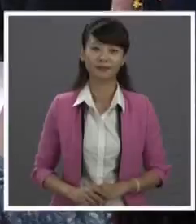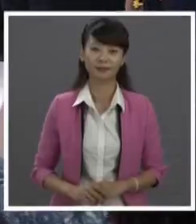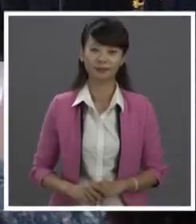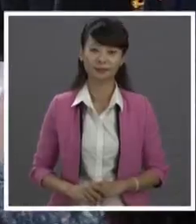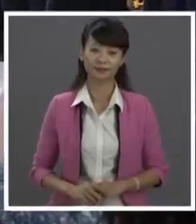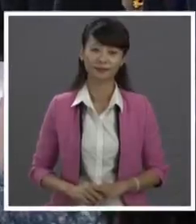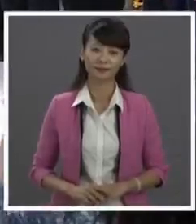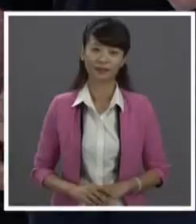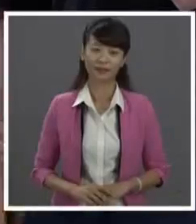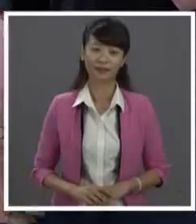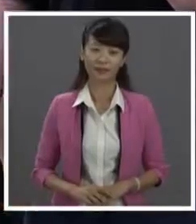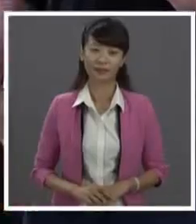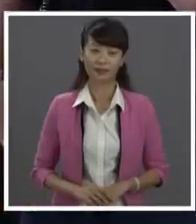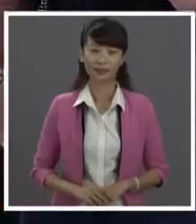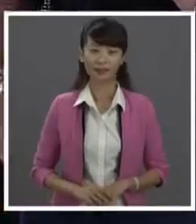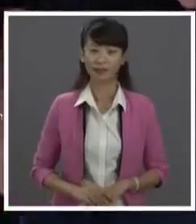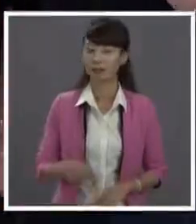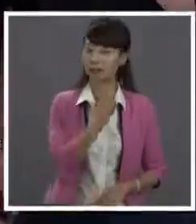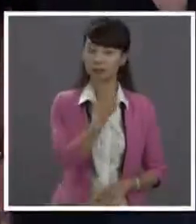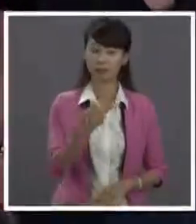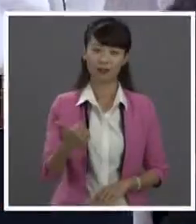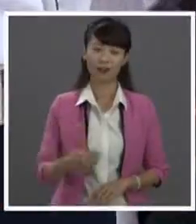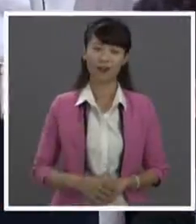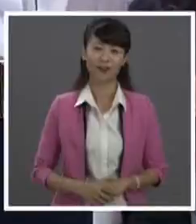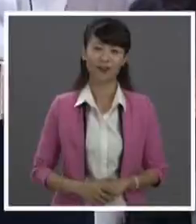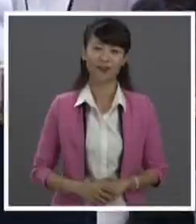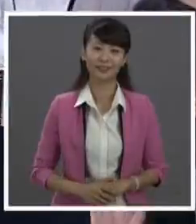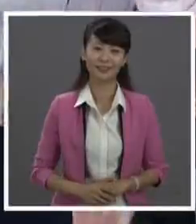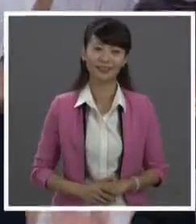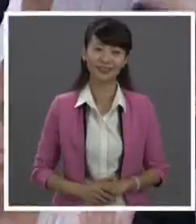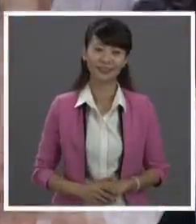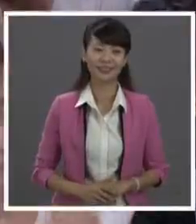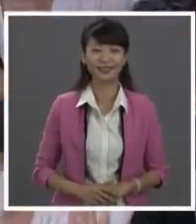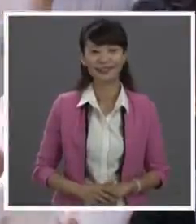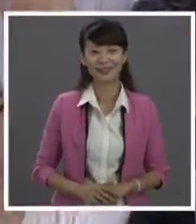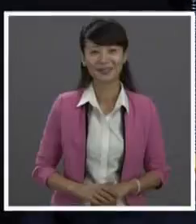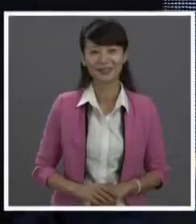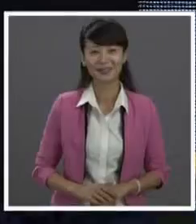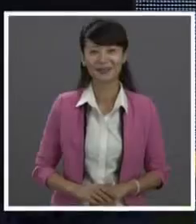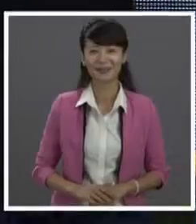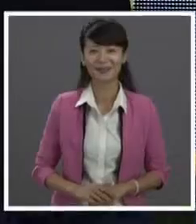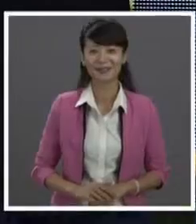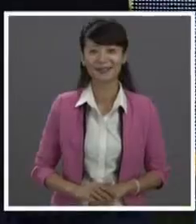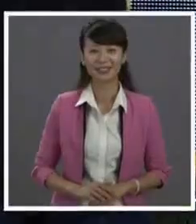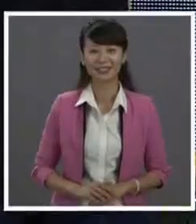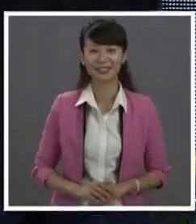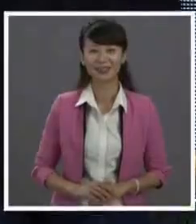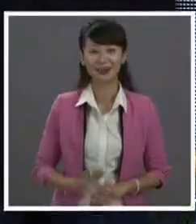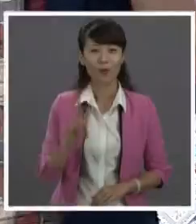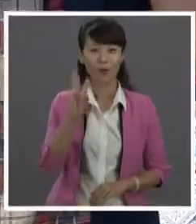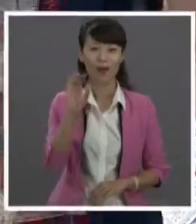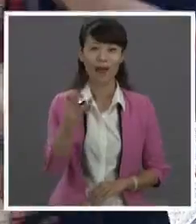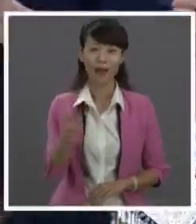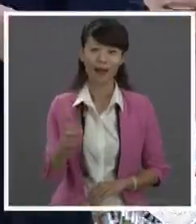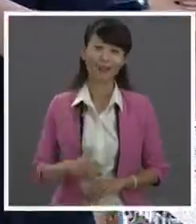哇，帅呢，帅呢，如果是。 哇，哎，不对， 你怎么什么都哇呀？好吃， 好吃，好吃！哇， 糊了，